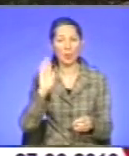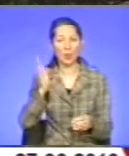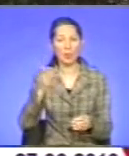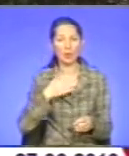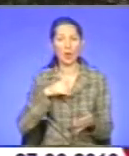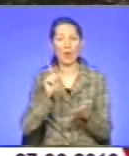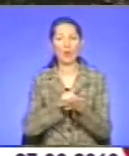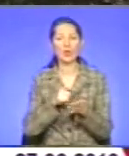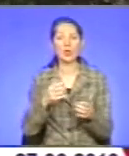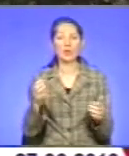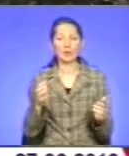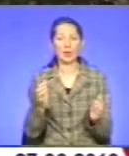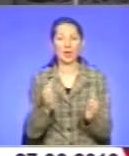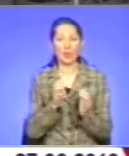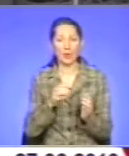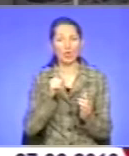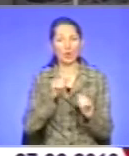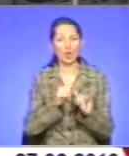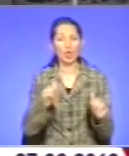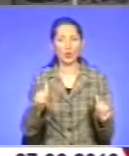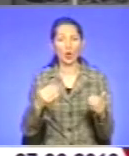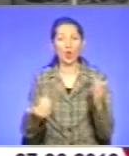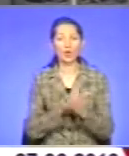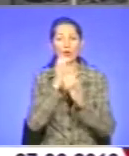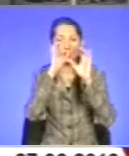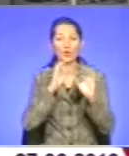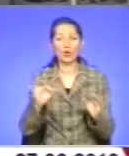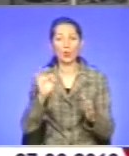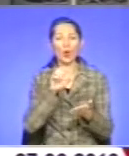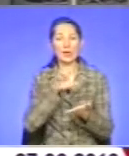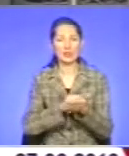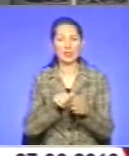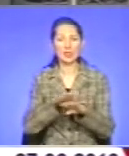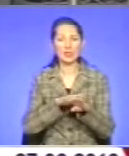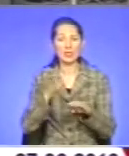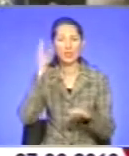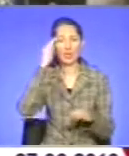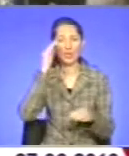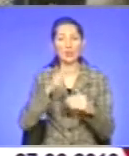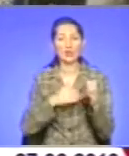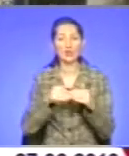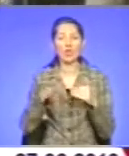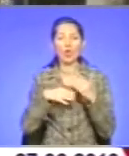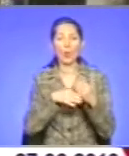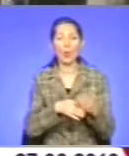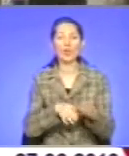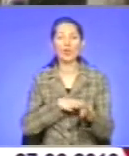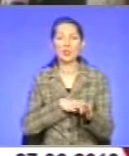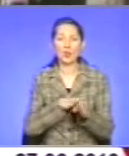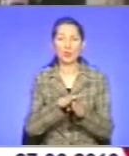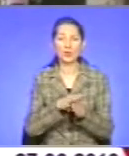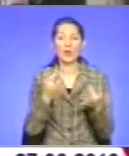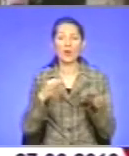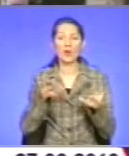повинні дбати про їхній розвиток. Новий закон про зайнятість населення, вважають фахівці, допоможе заповнити вакансії